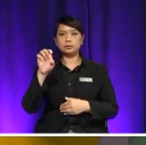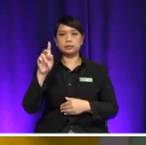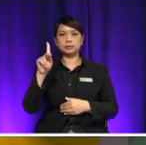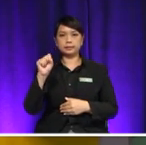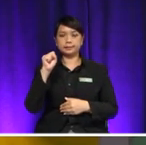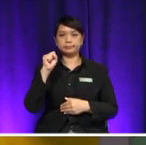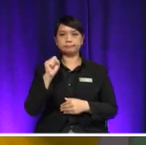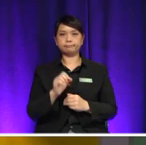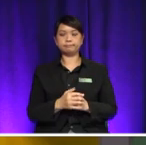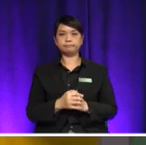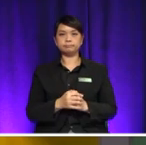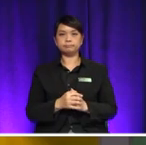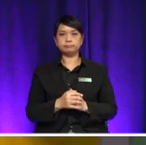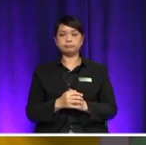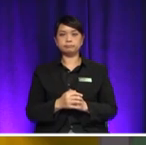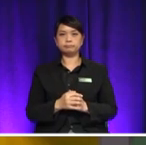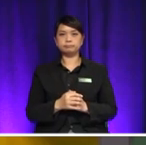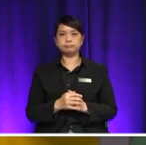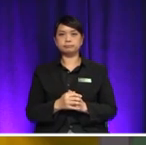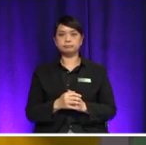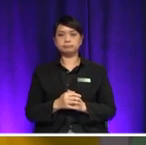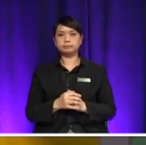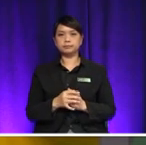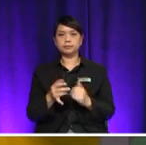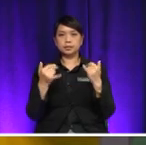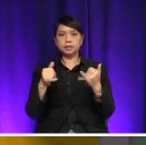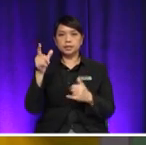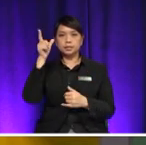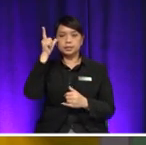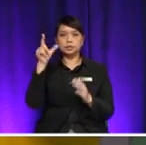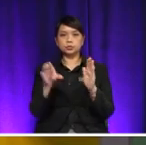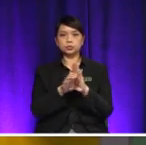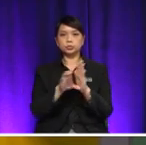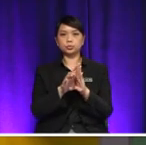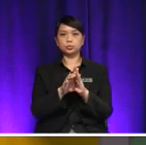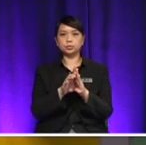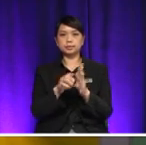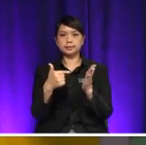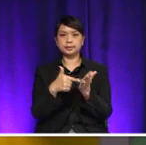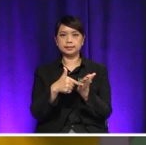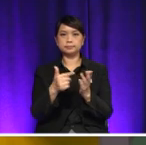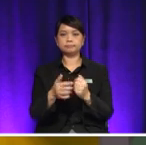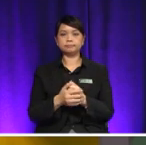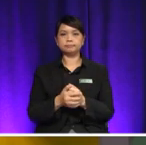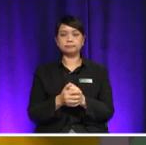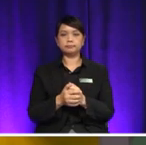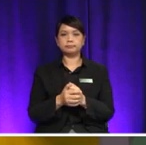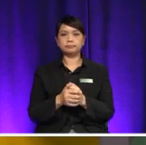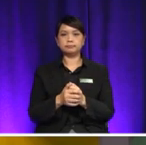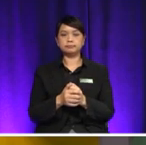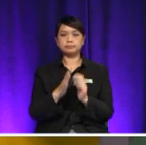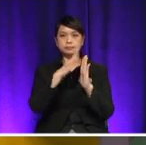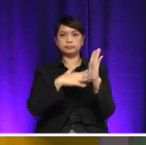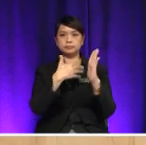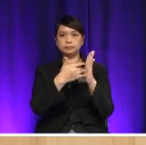itu sebagai contoh yang seterusnya Oke jadwal